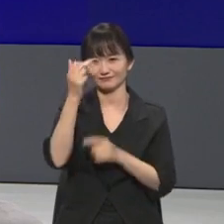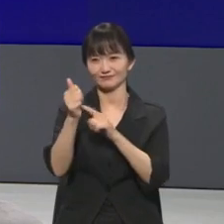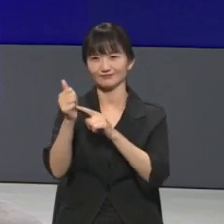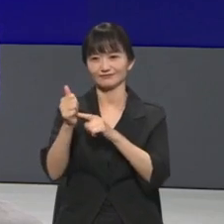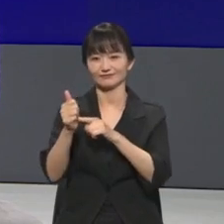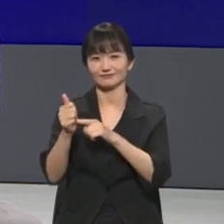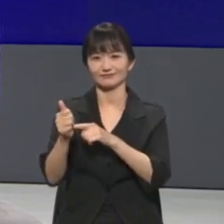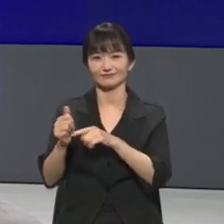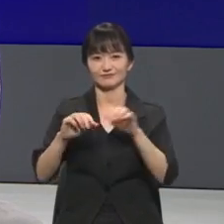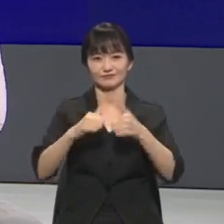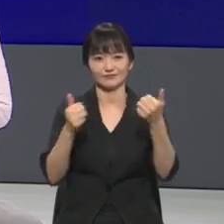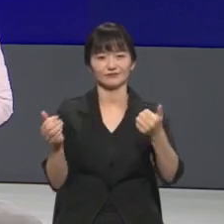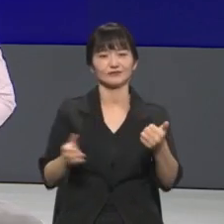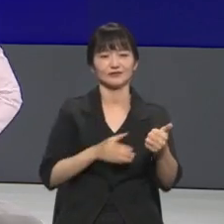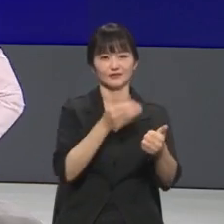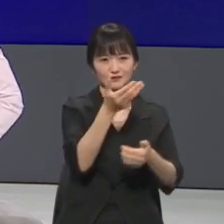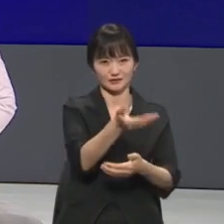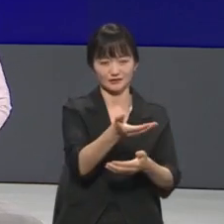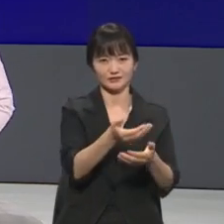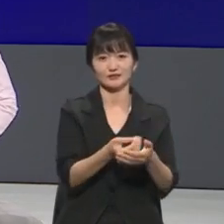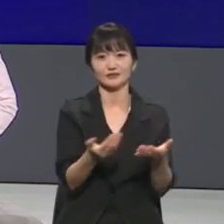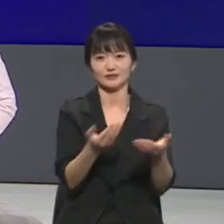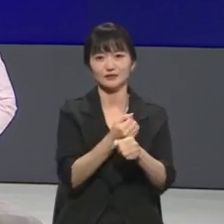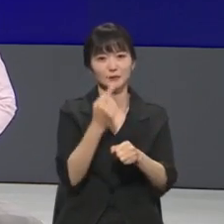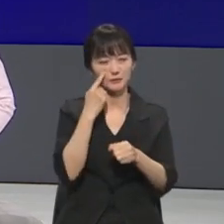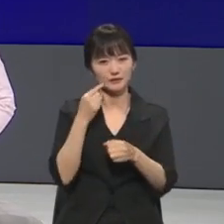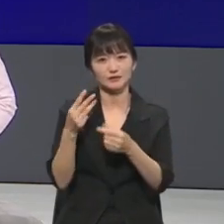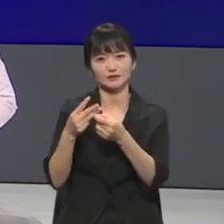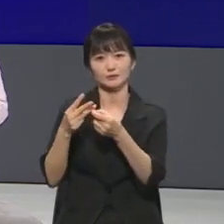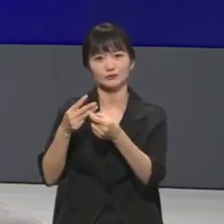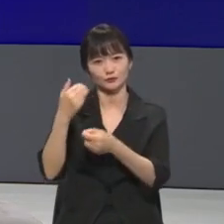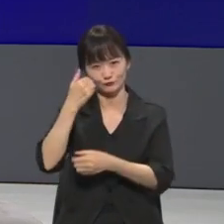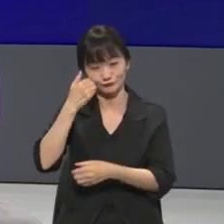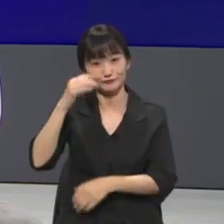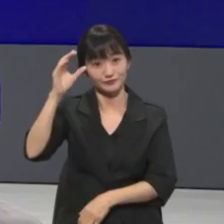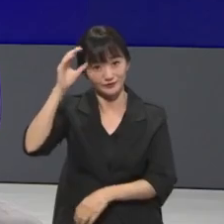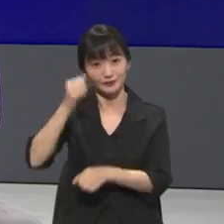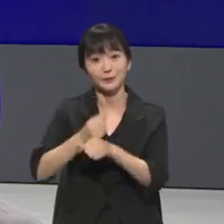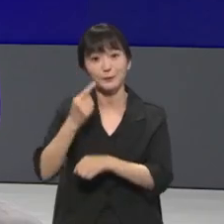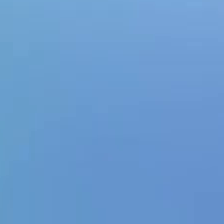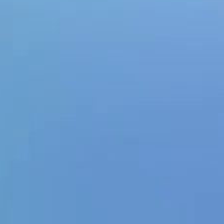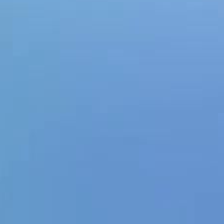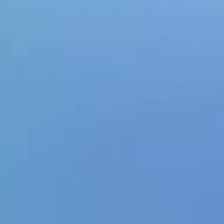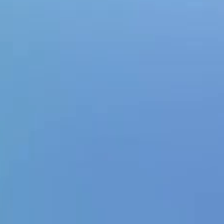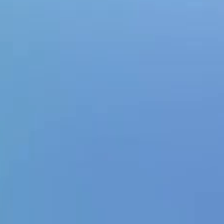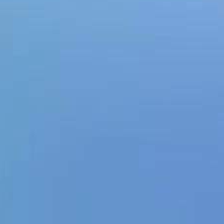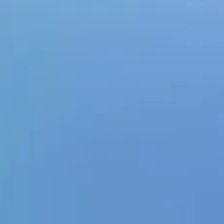국회에서 활약하는 걸로. 예, 그리고 네. 다음 주에 3대 보니도 기대를 많이 해주시고요. 잘 들었습니다.